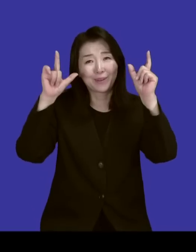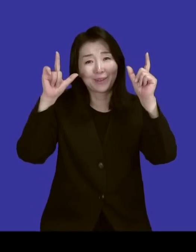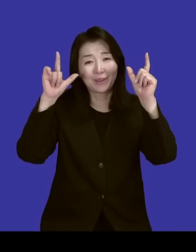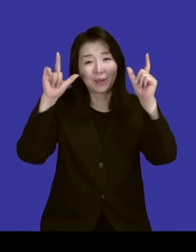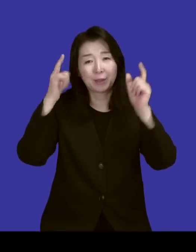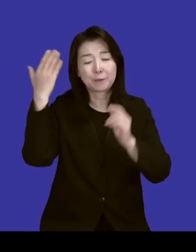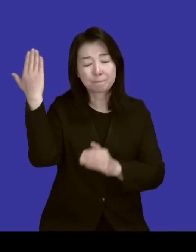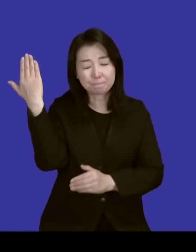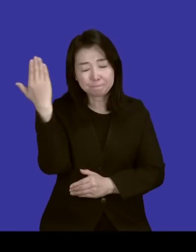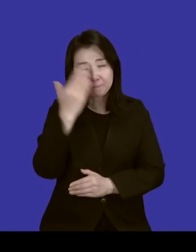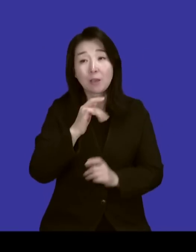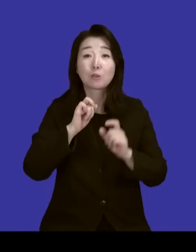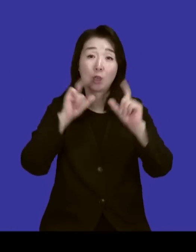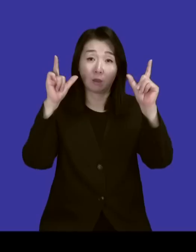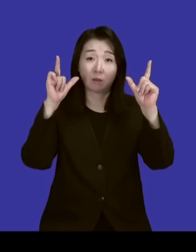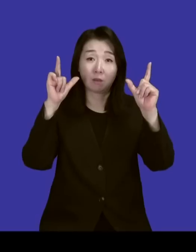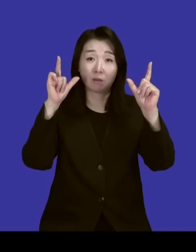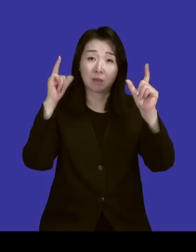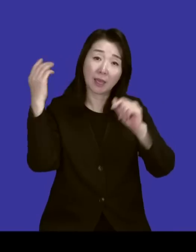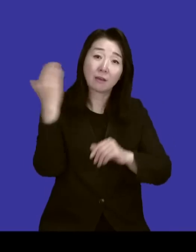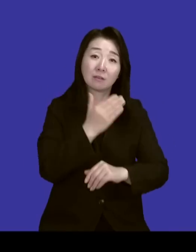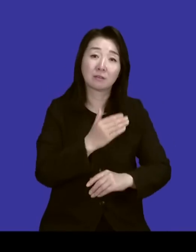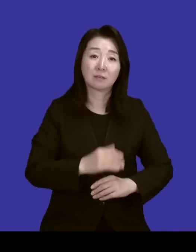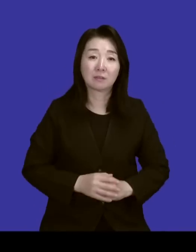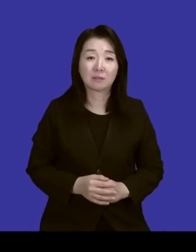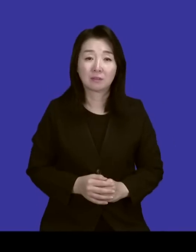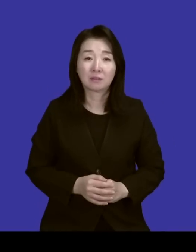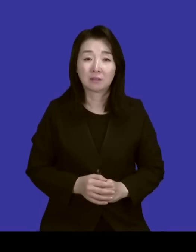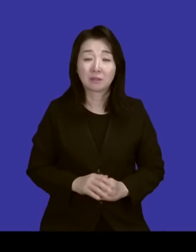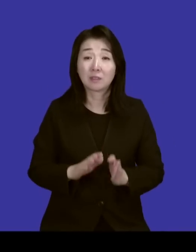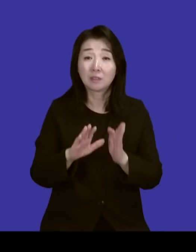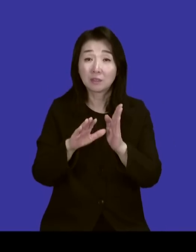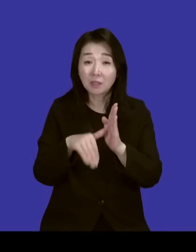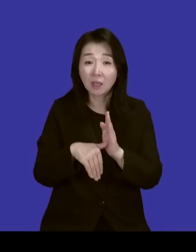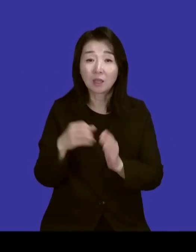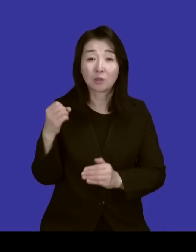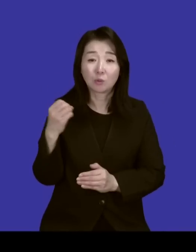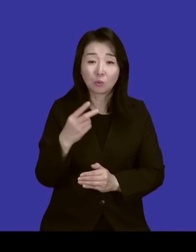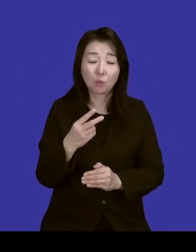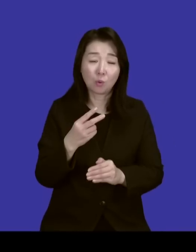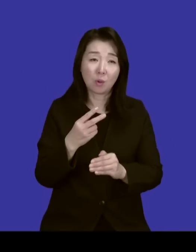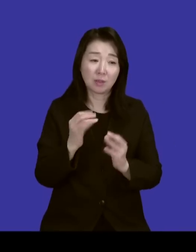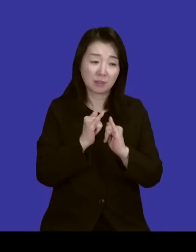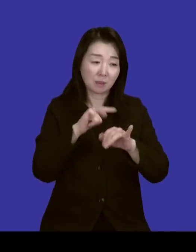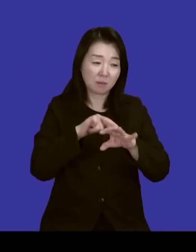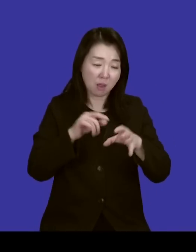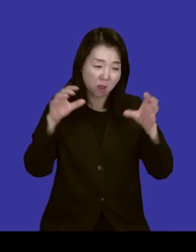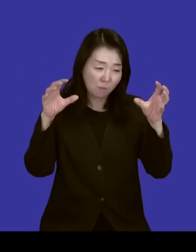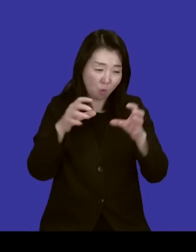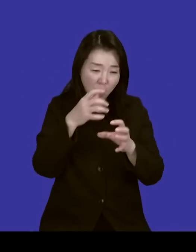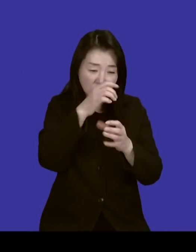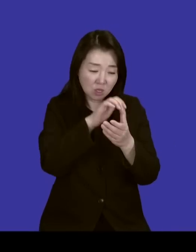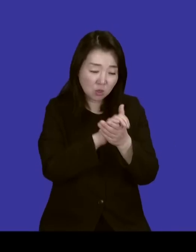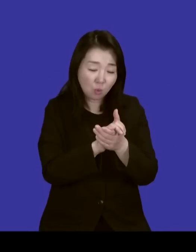깨끗이 깨어났어요. 네. 그래서 그때 또 한 번 여럿이 함께 기도하는 것. 예. 이